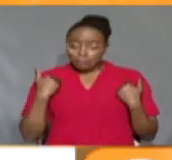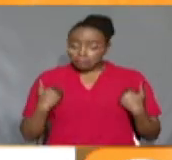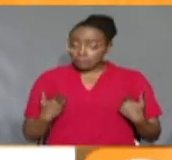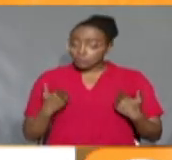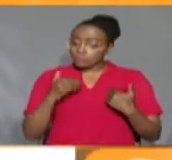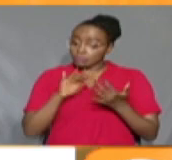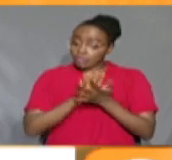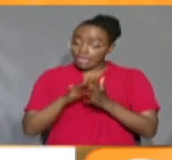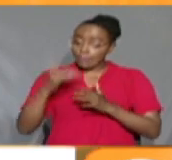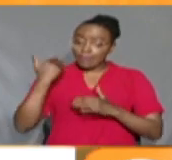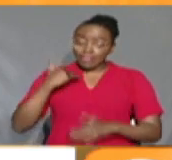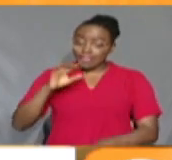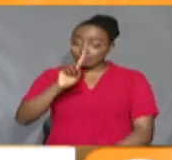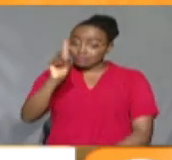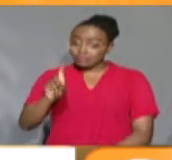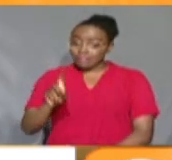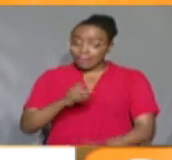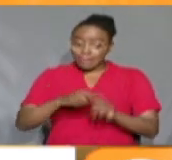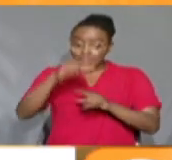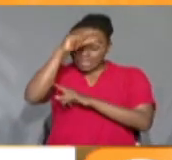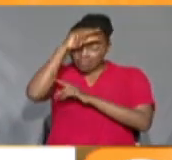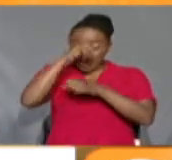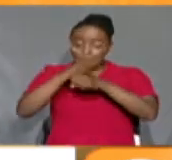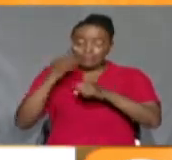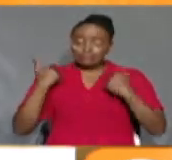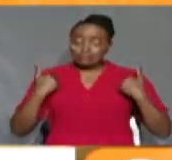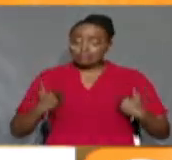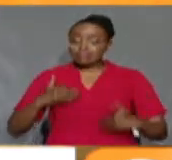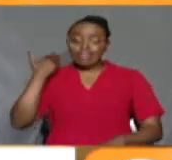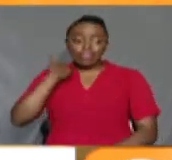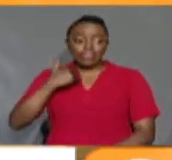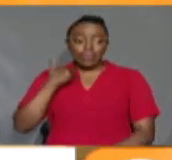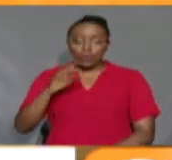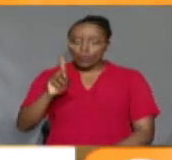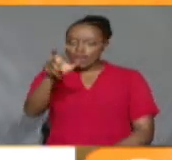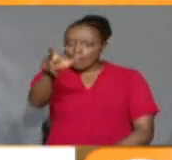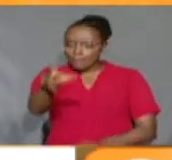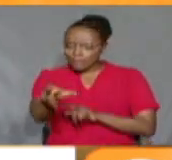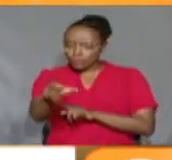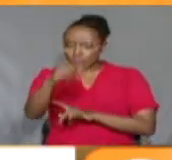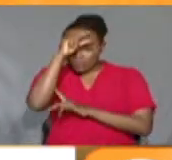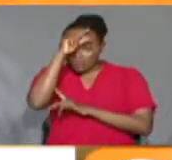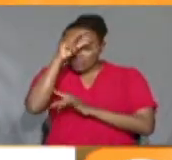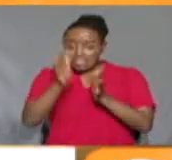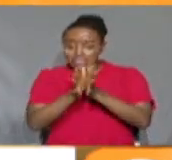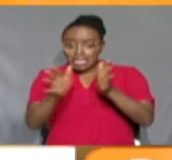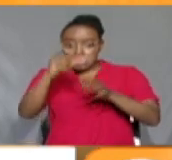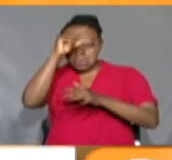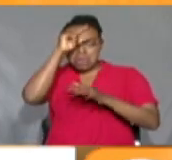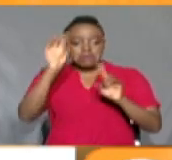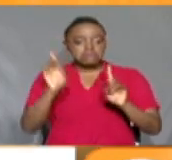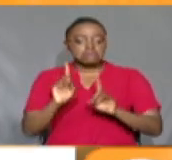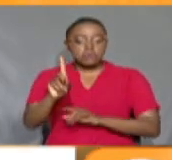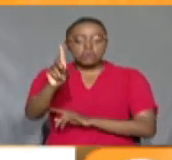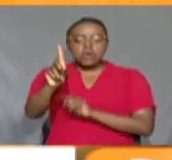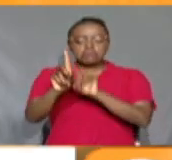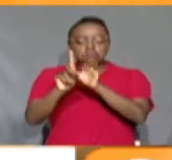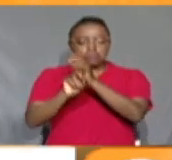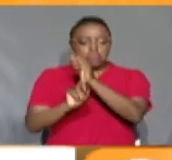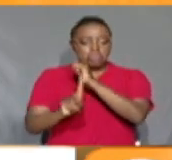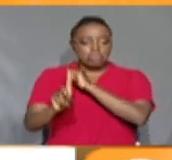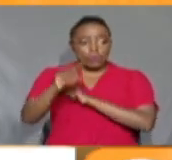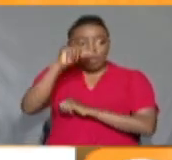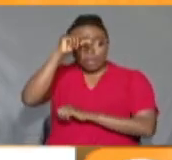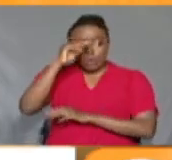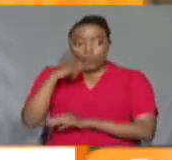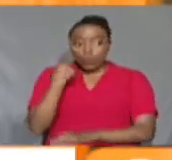nitaonekana mwizi? Lakini serikali ndio imenifanya niwe mwizi. Na ni mtu mmoja ndani ya serikali. Sio serikali mzima, ni mtu mmoja ambayo